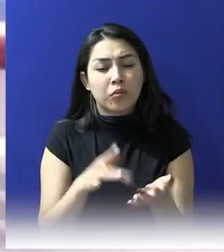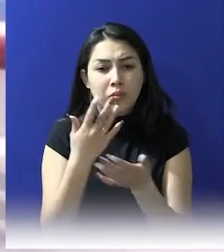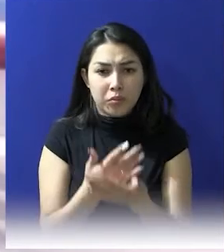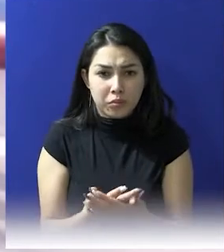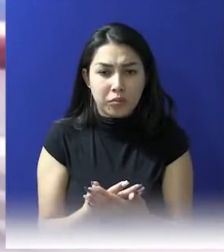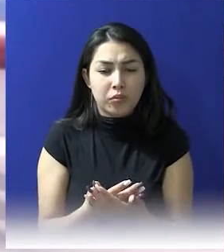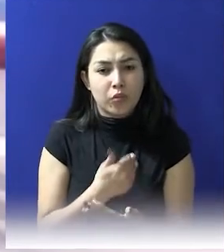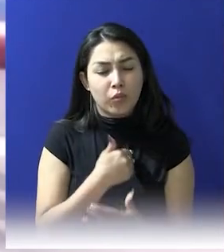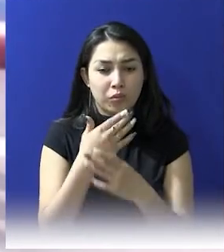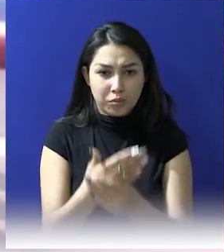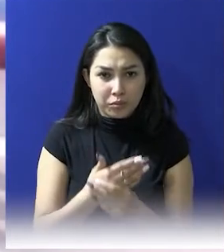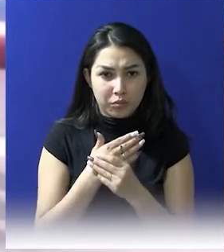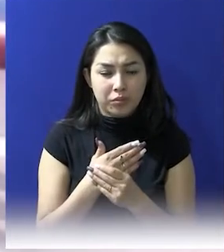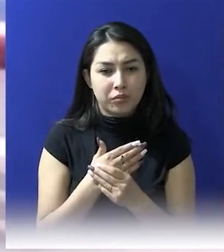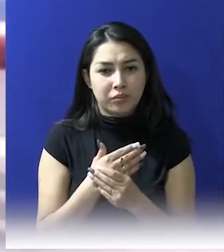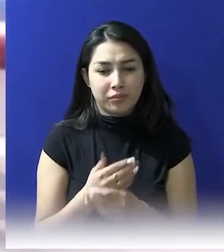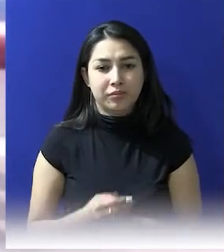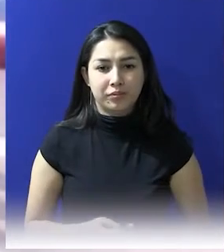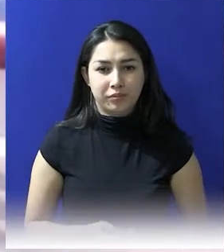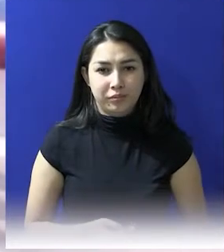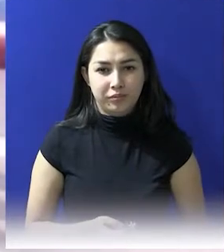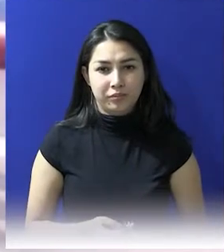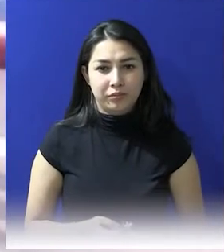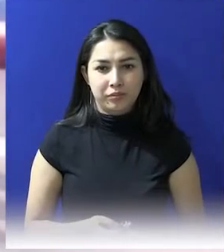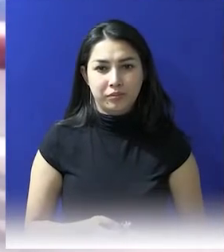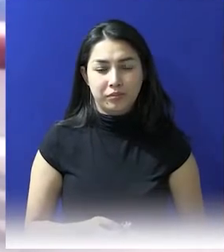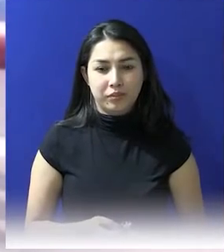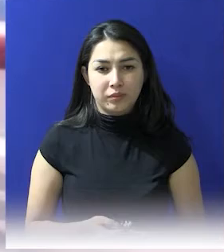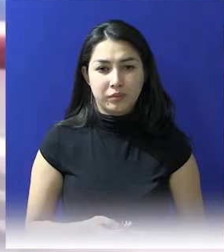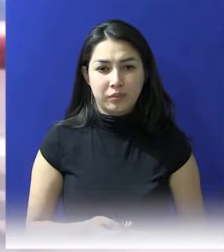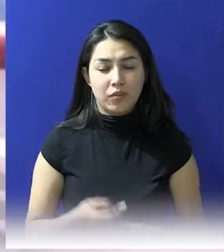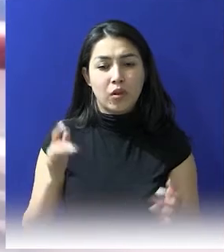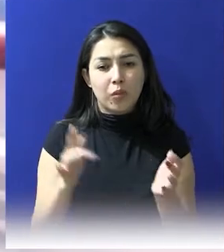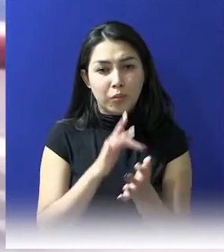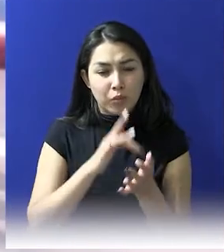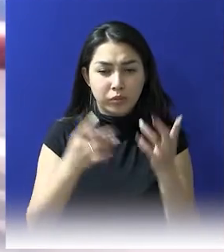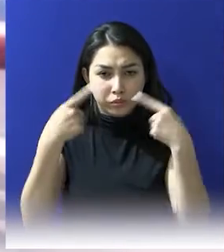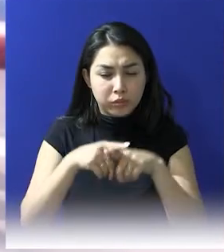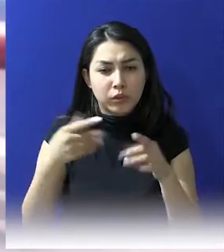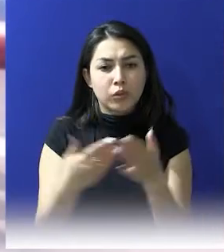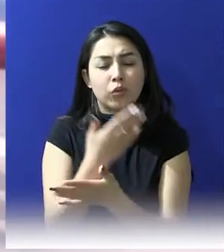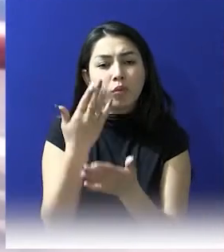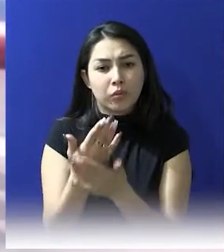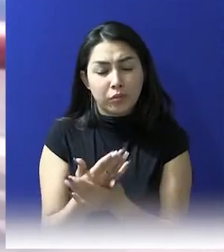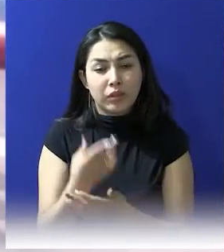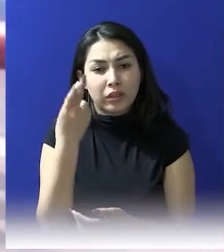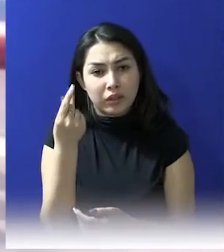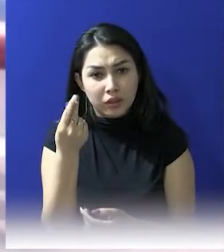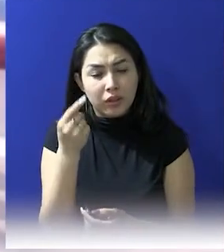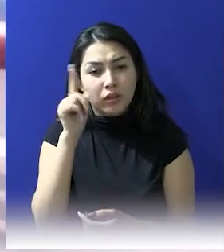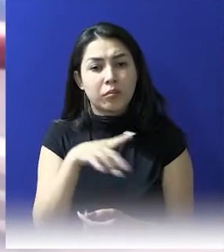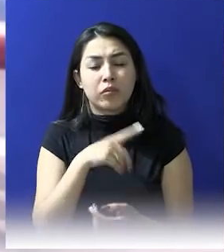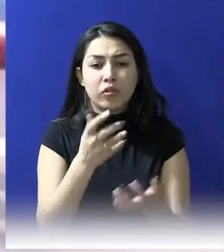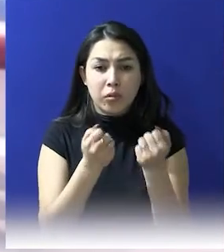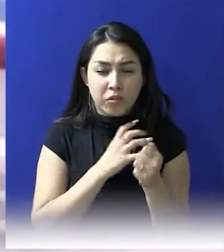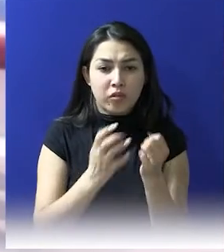толмайды. Сол мақсатта келіп отырмын. Енді бухгалтерияның ылғи да сондай нелері бар да, жаңағы ақшаны кейде кем жібереді, кейде